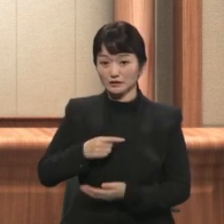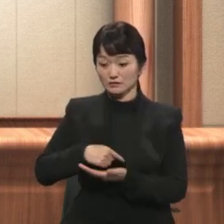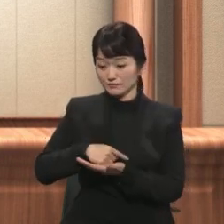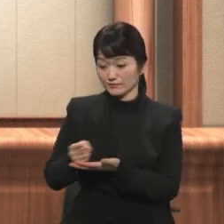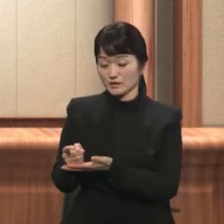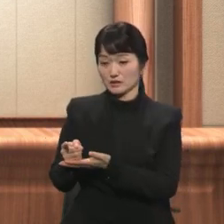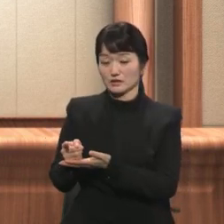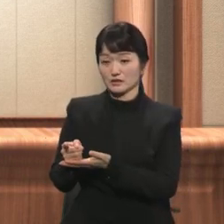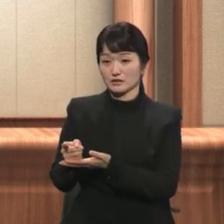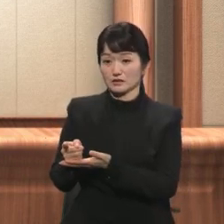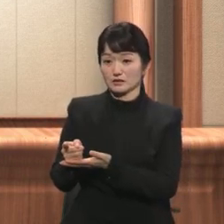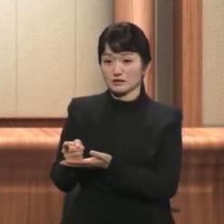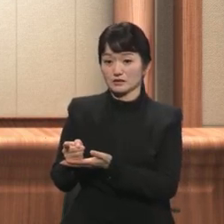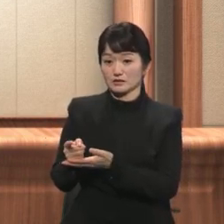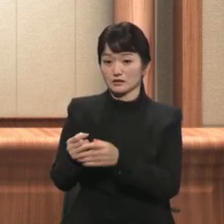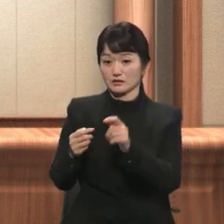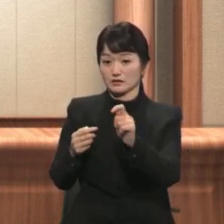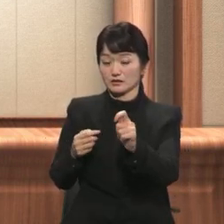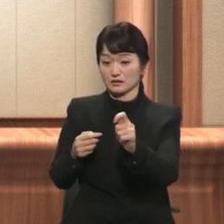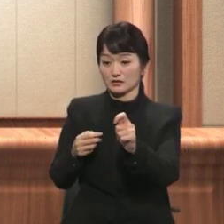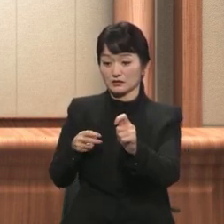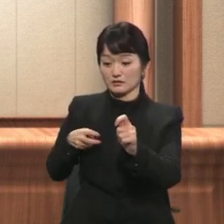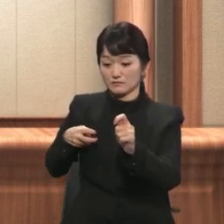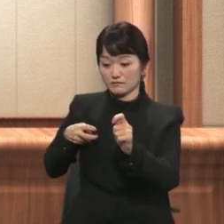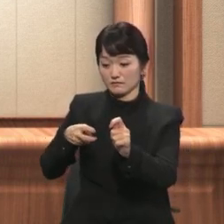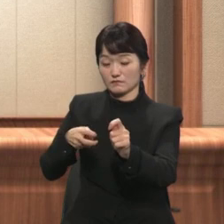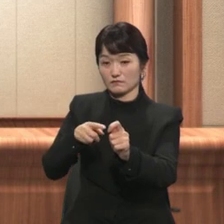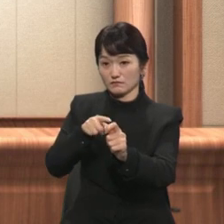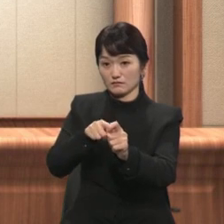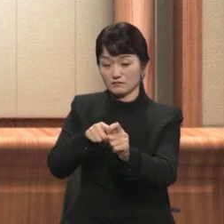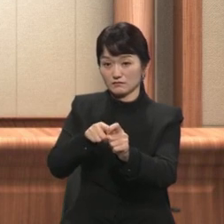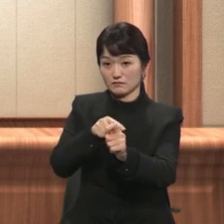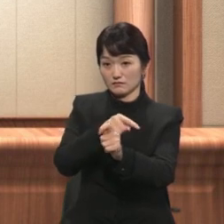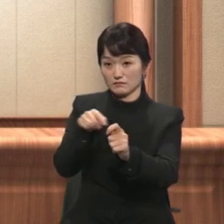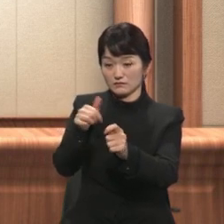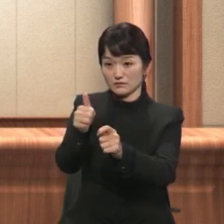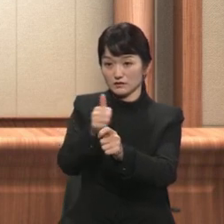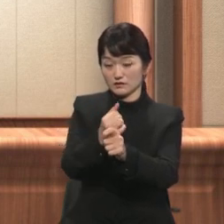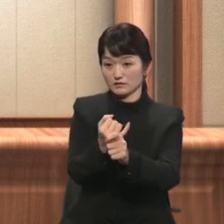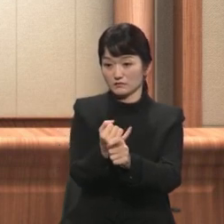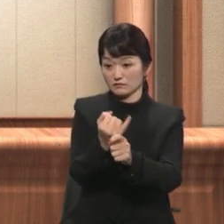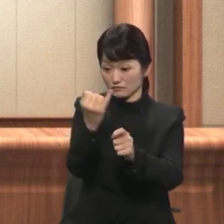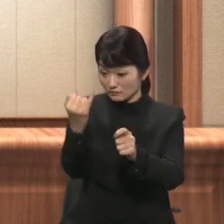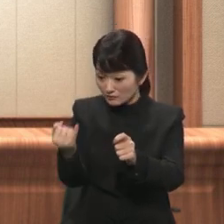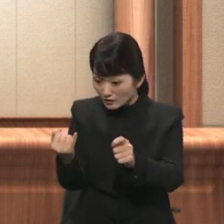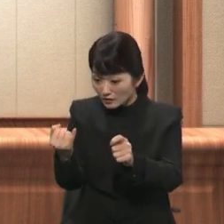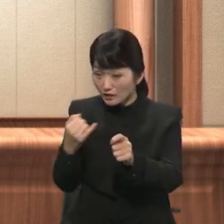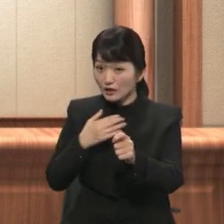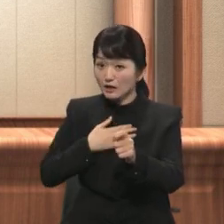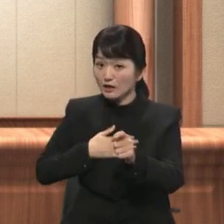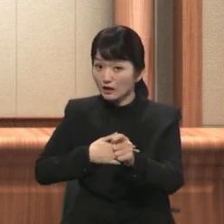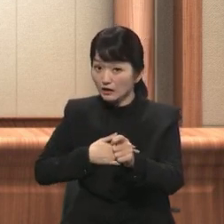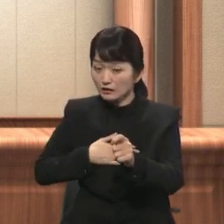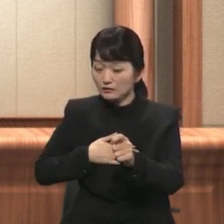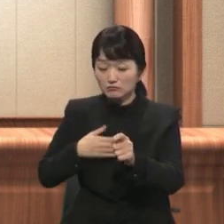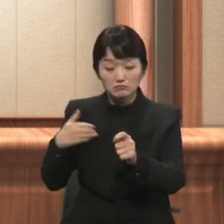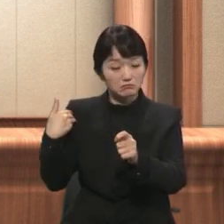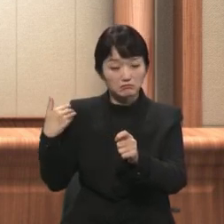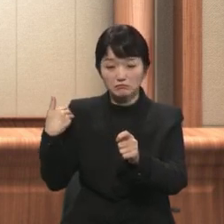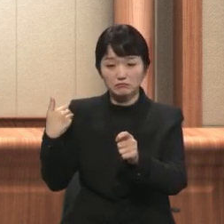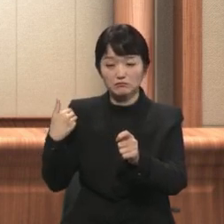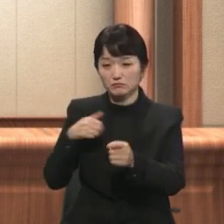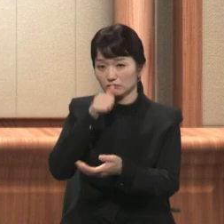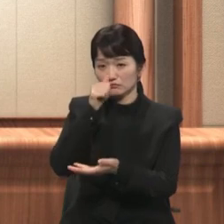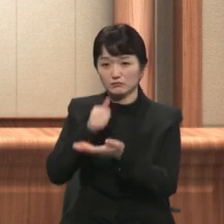것이 과연 앞차 앞자리에 차에 있는 피해자 승객이 뛰어내릴 것을 예상했는지 예상이 불가능하다고 해서